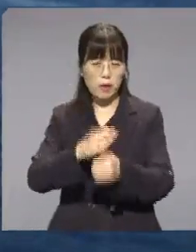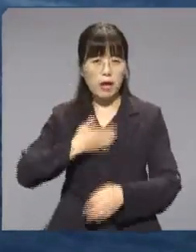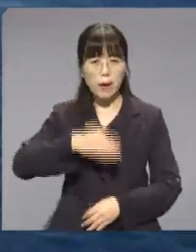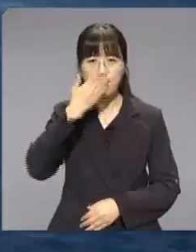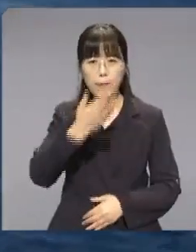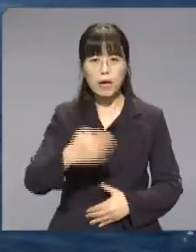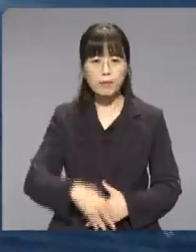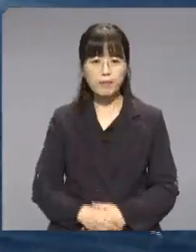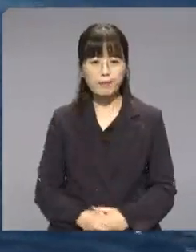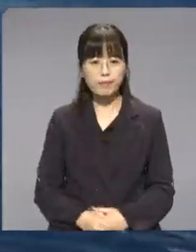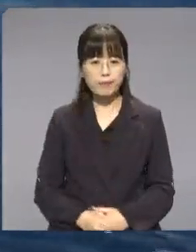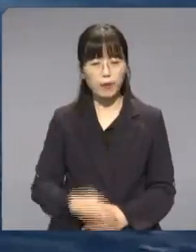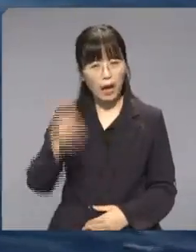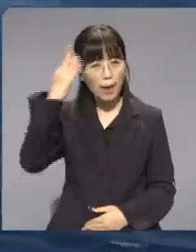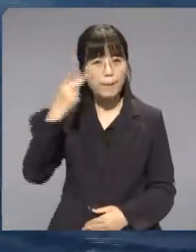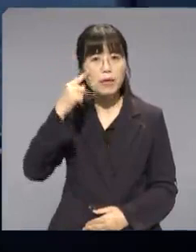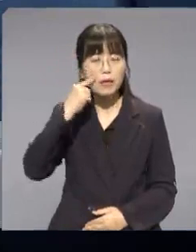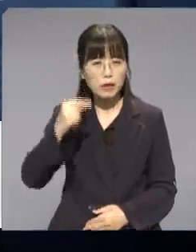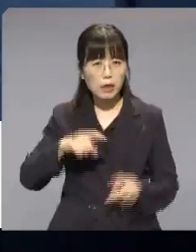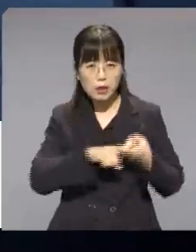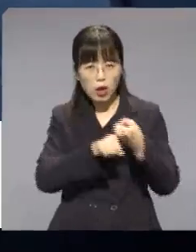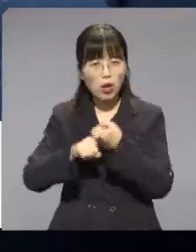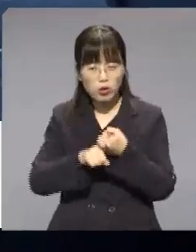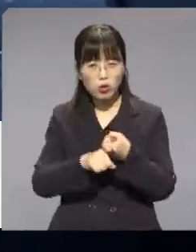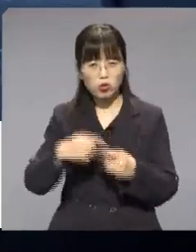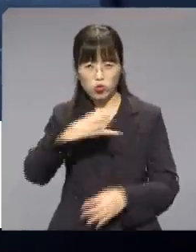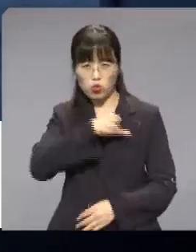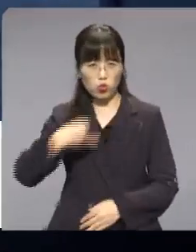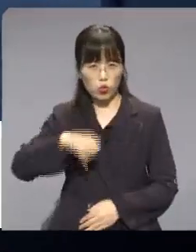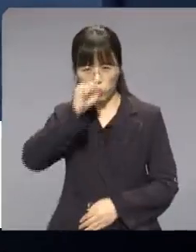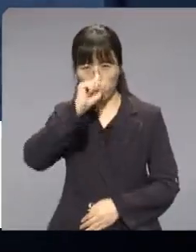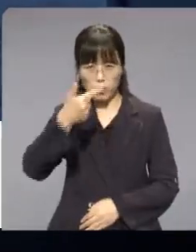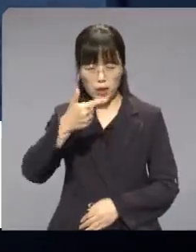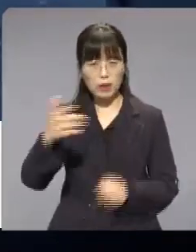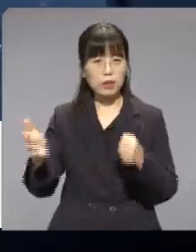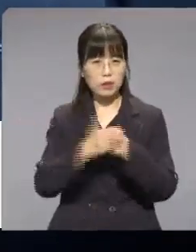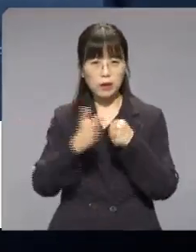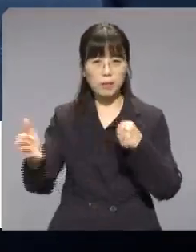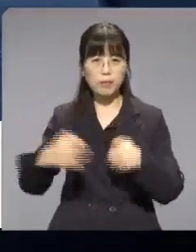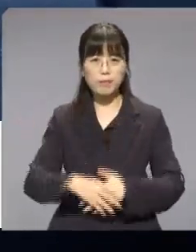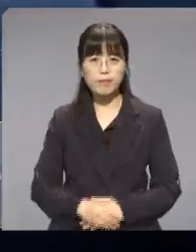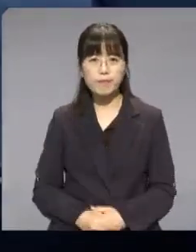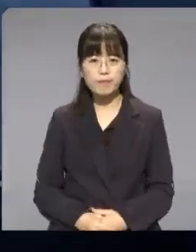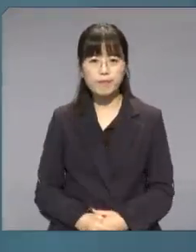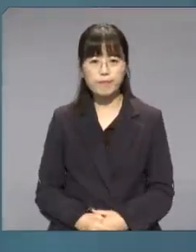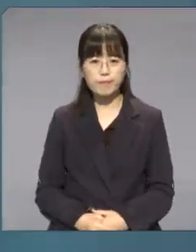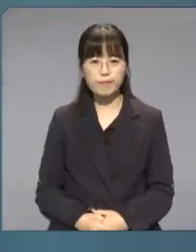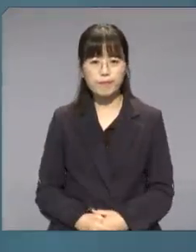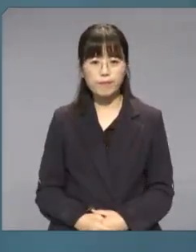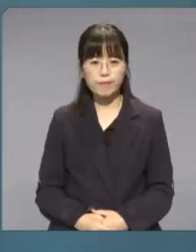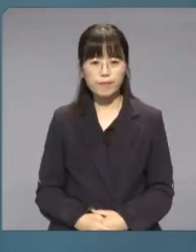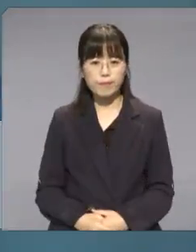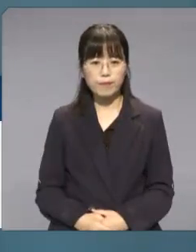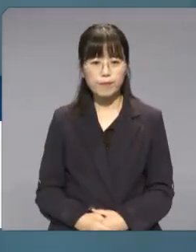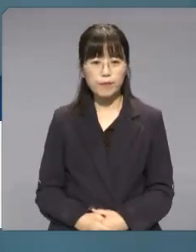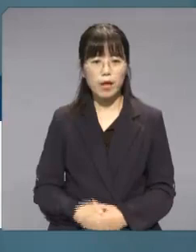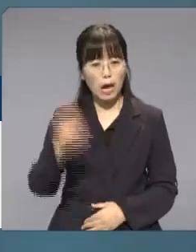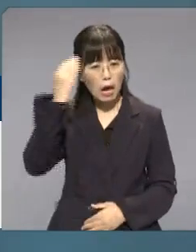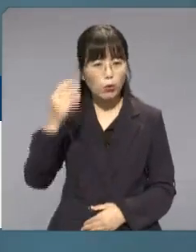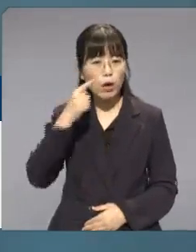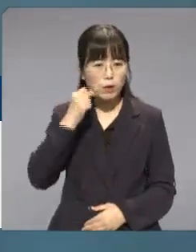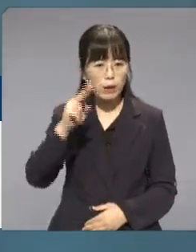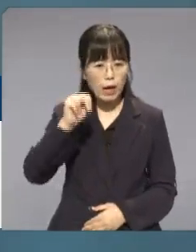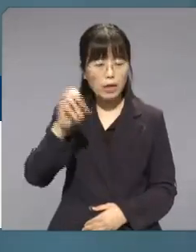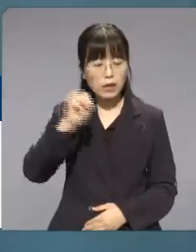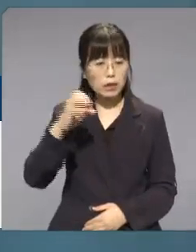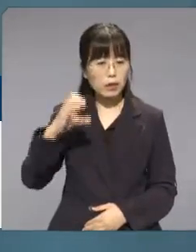있습니다. 한미일 결속은 중국에게도 달갑지 않기 때문입니다. I spoke with my counterparts from Japan